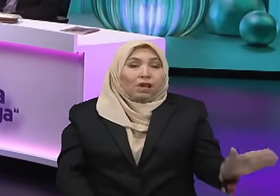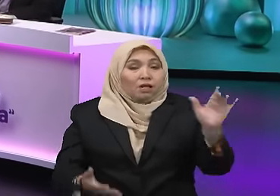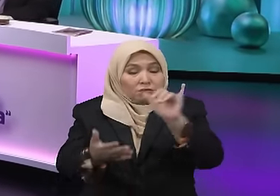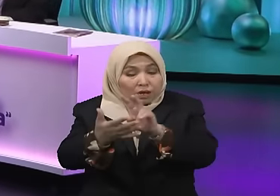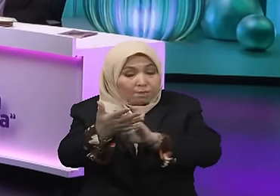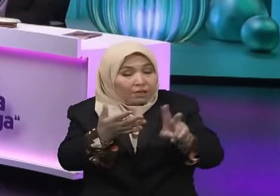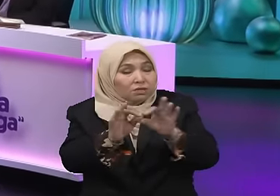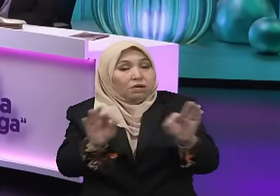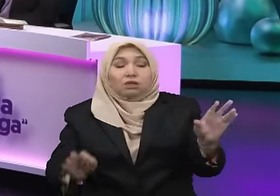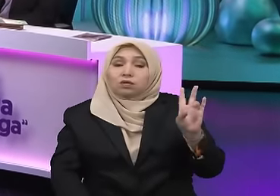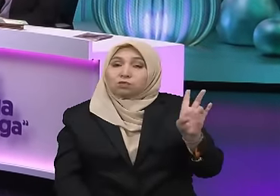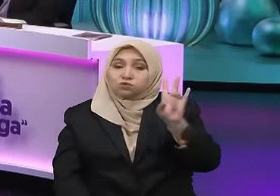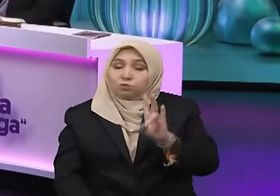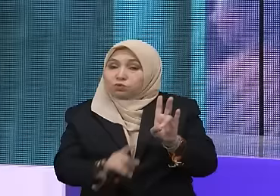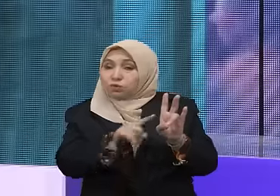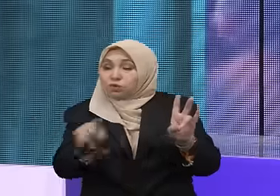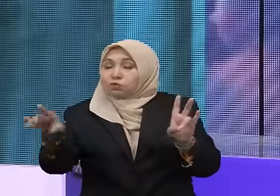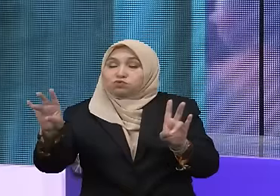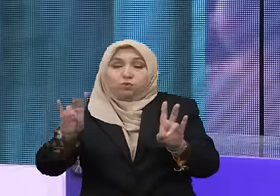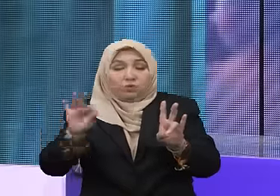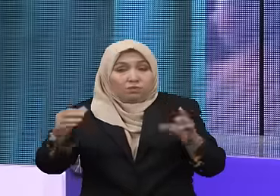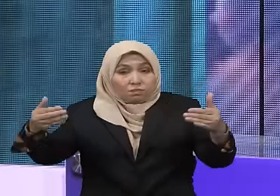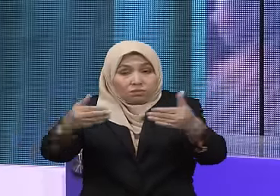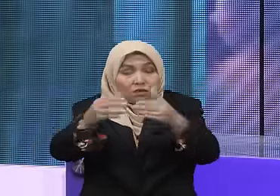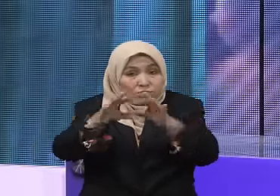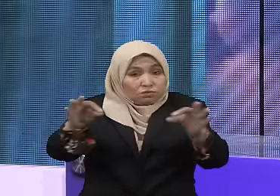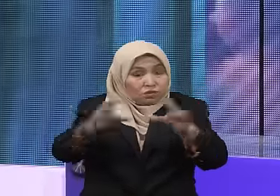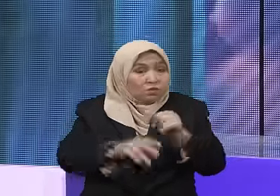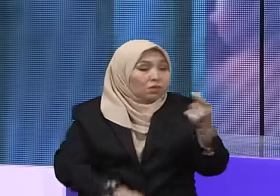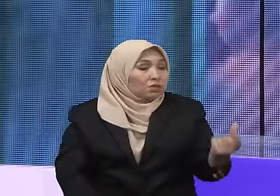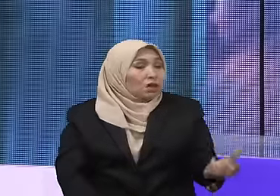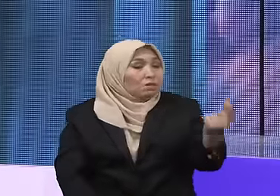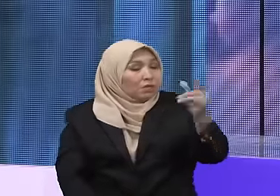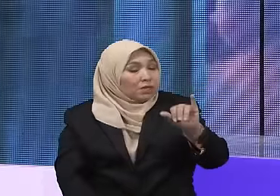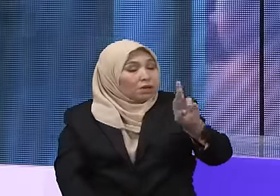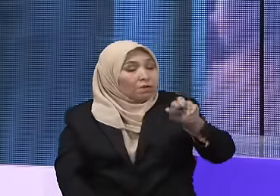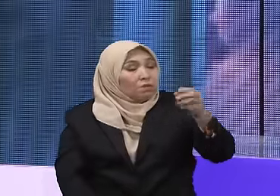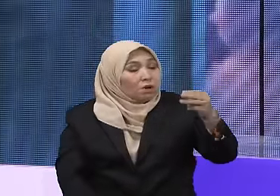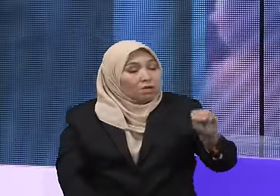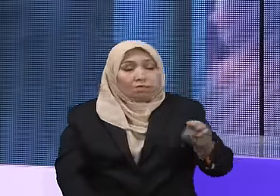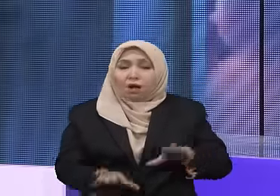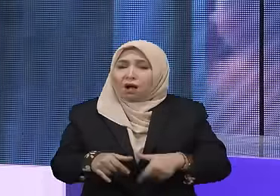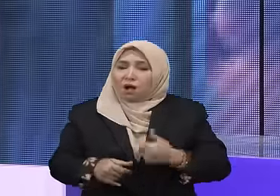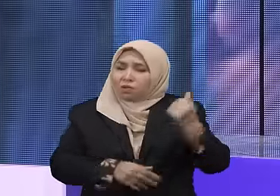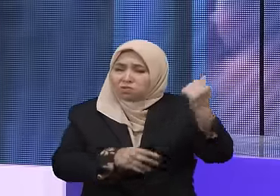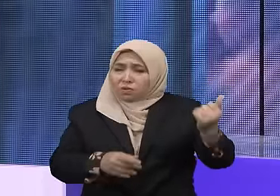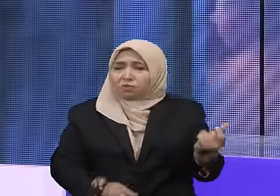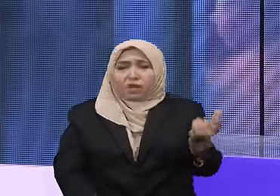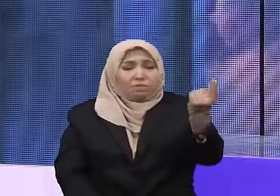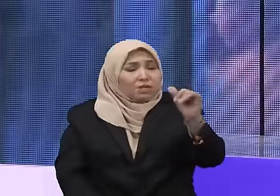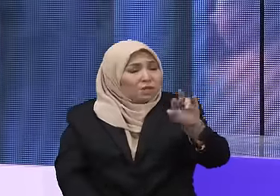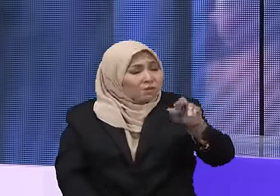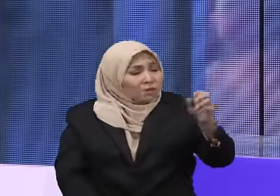begitulah bacaan ayat yang ke-77 hingga 79 menyambung kisah Nabi Ibrahim. Maksudnya bagaimana Nabi Ibrahim berhujah dengan kaumnya